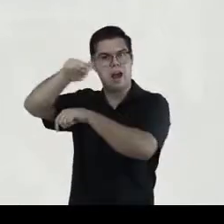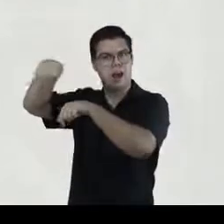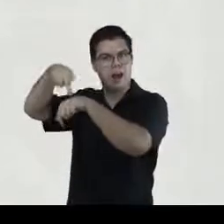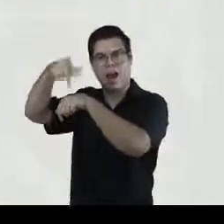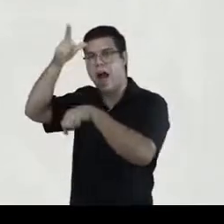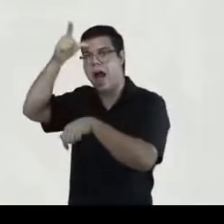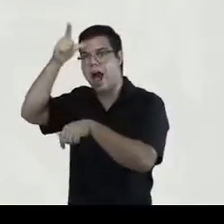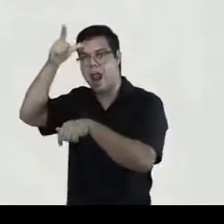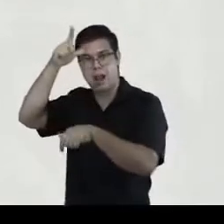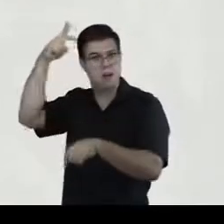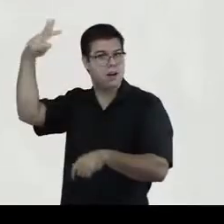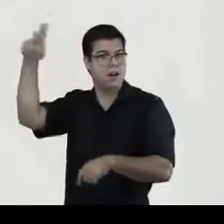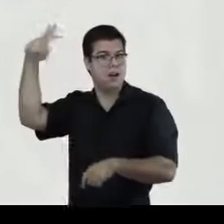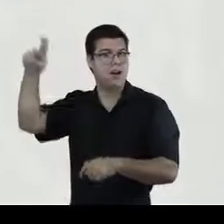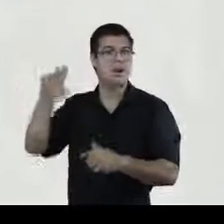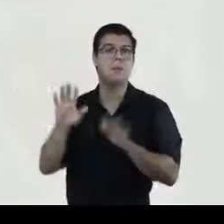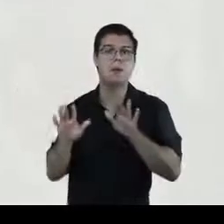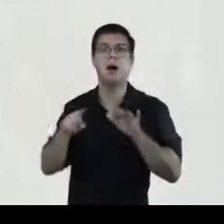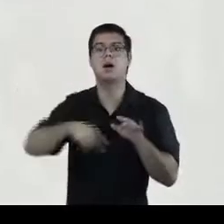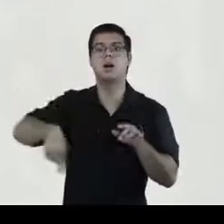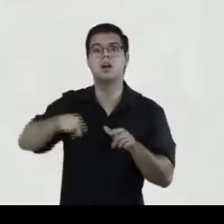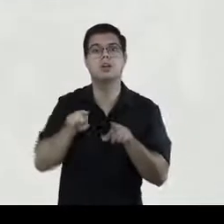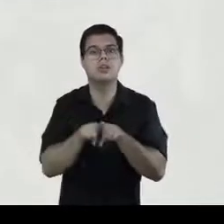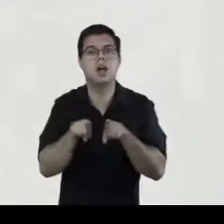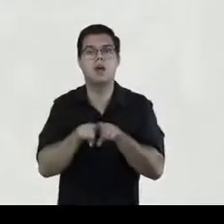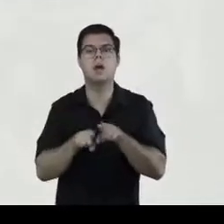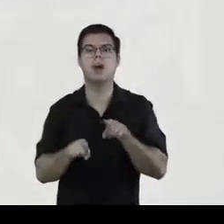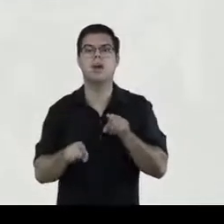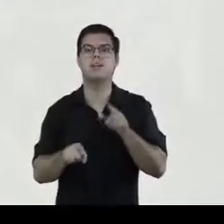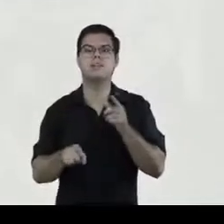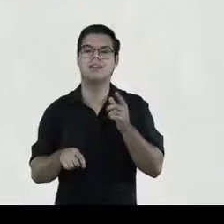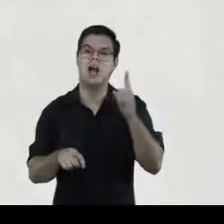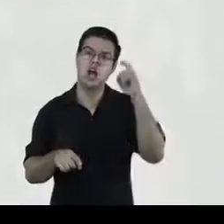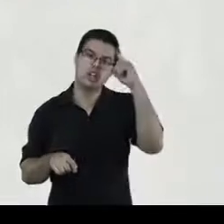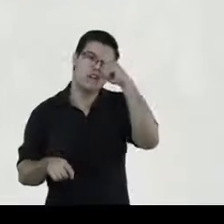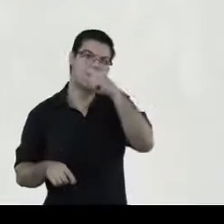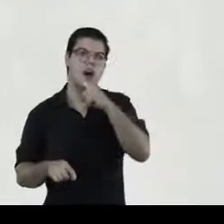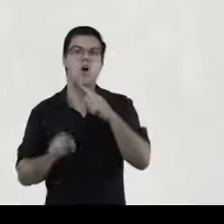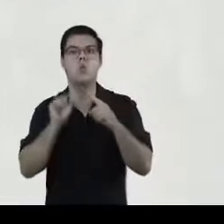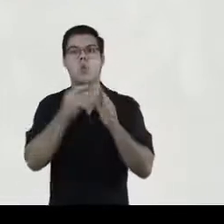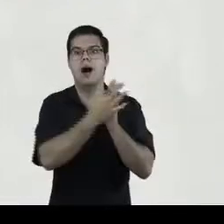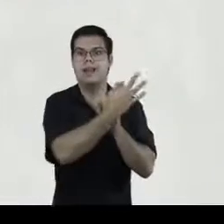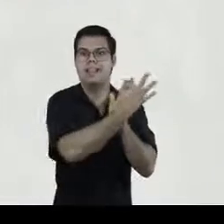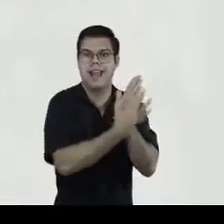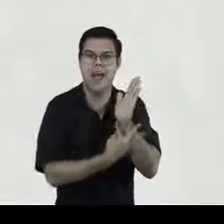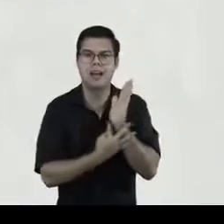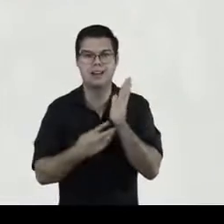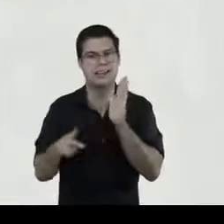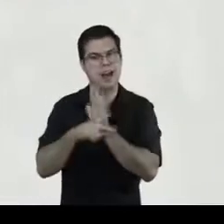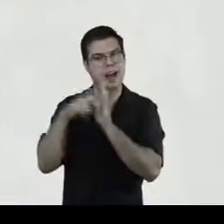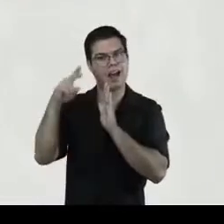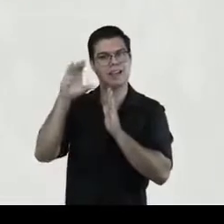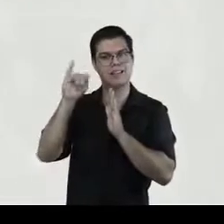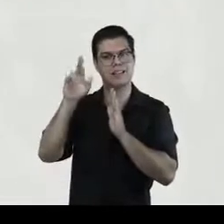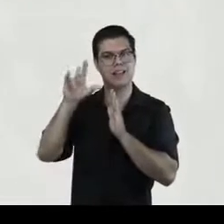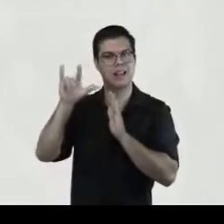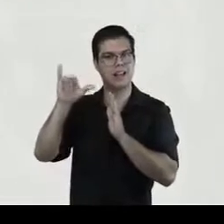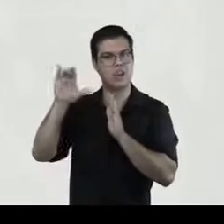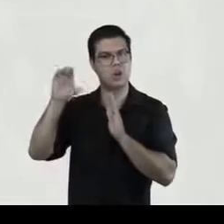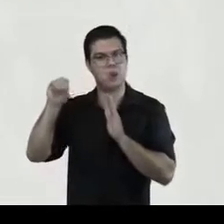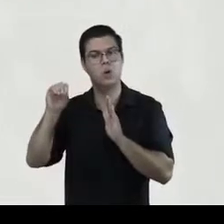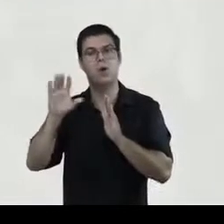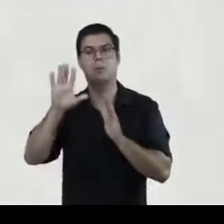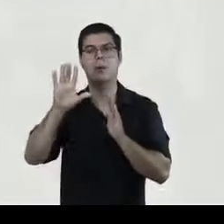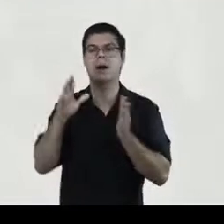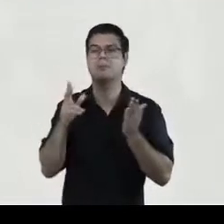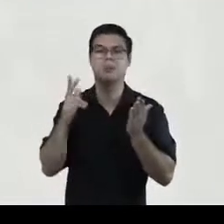kyrillische Texte sehr, sehr selten vor. Dementsprechend mussten wir die nicht berücksichtigen. Hebräische und griechische Texte kommen aber sehr häufig vor, deswegen